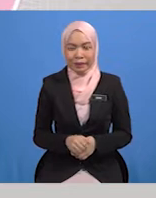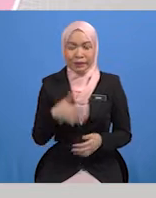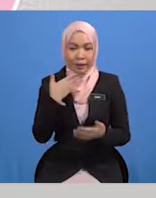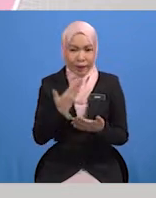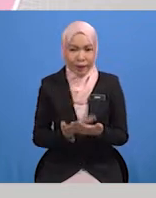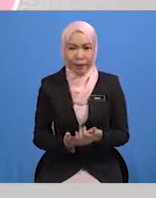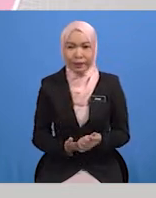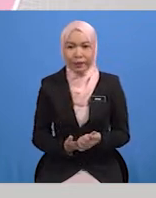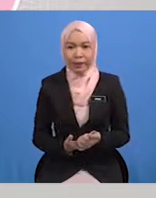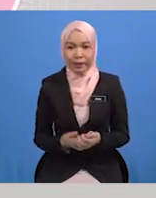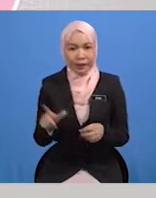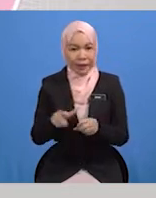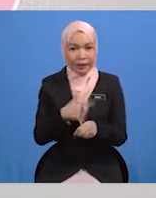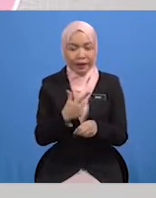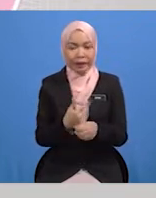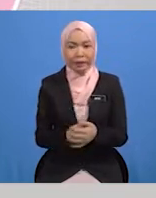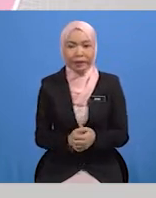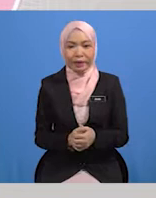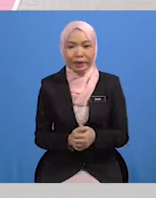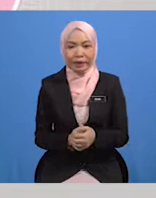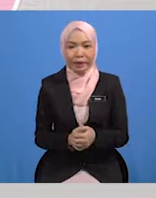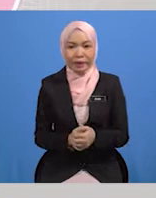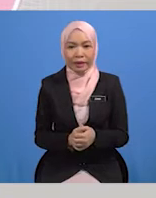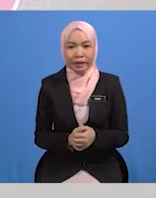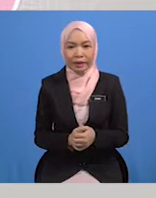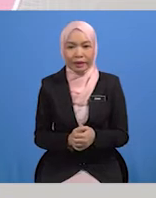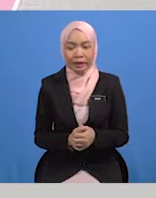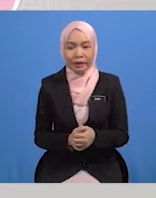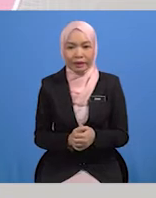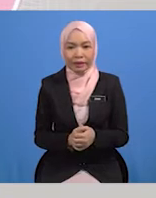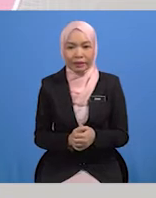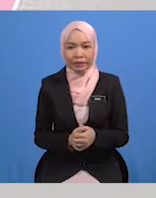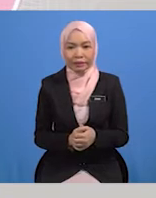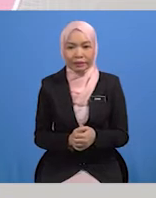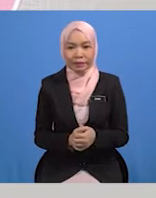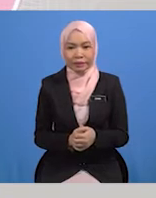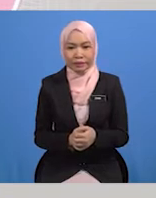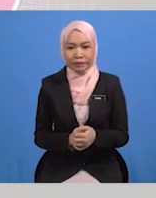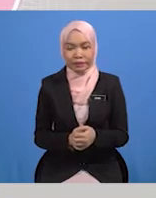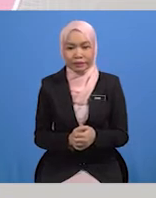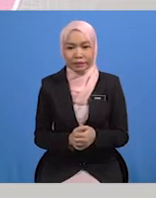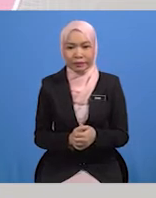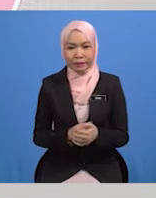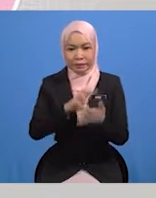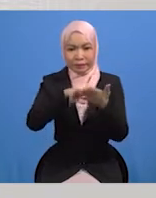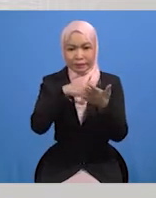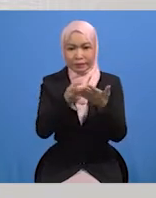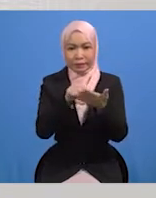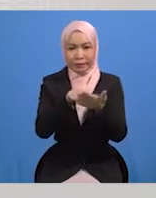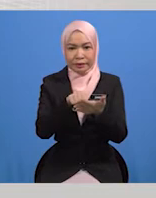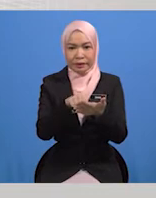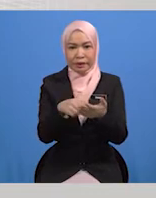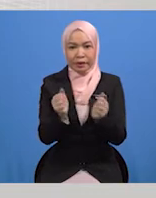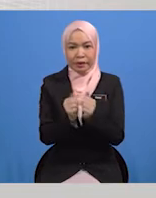Baiklah, lengkapkan pula peta minda di bawah dengan sifat dalaman